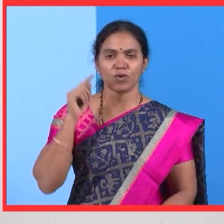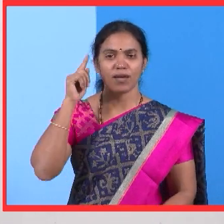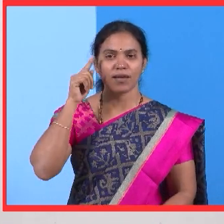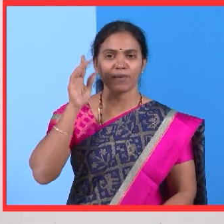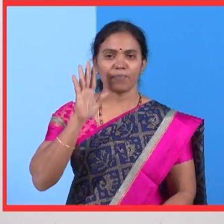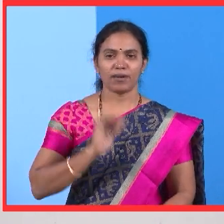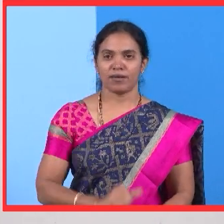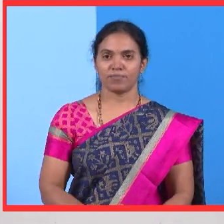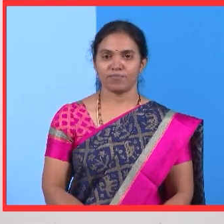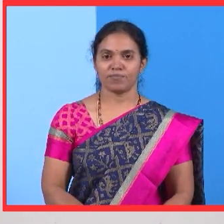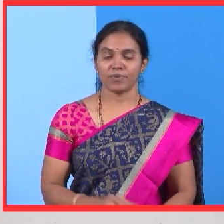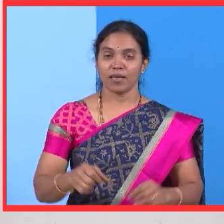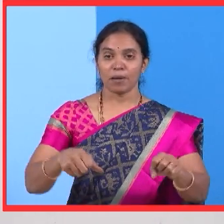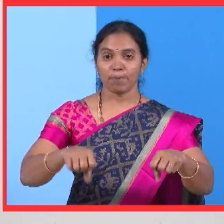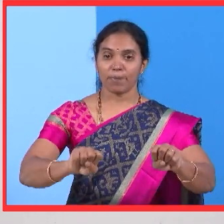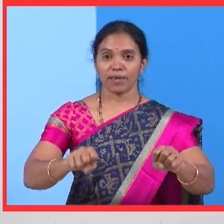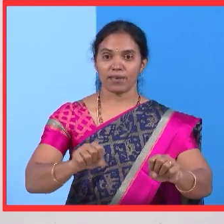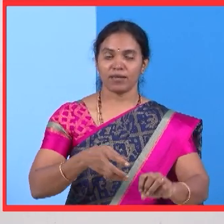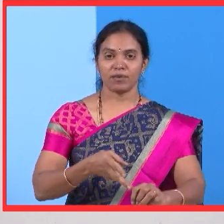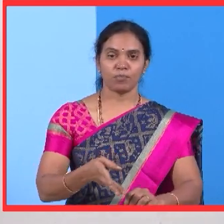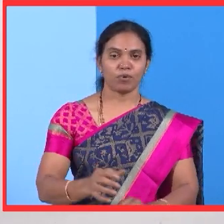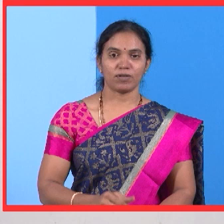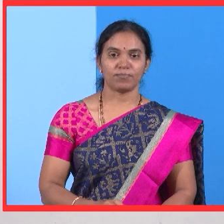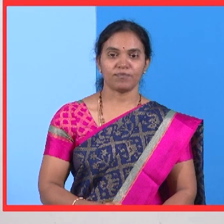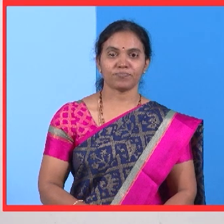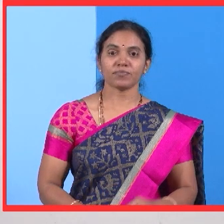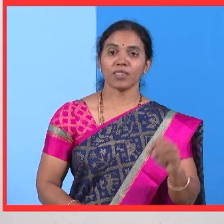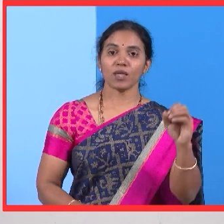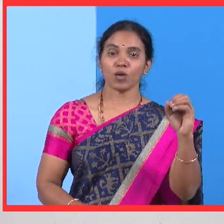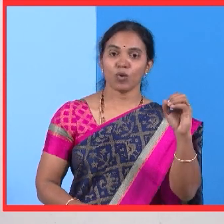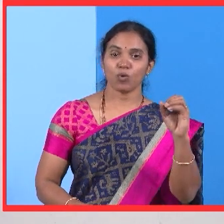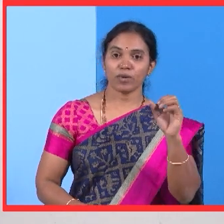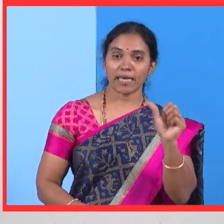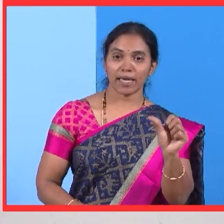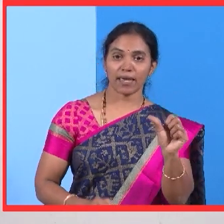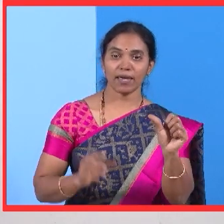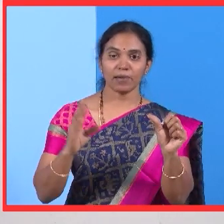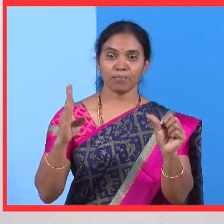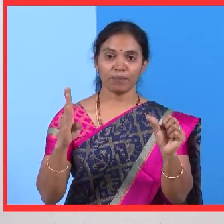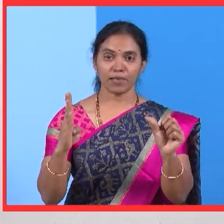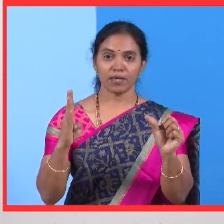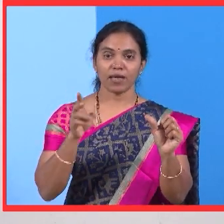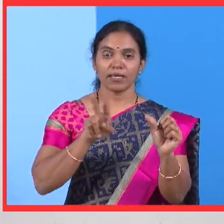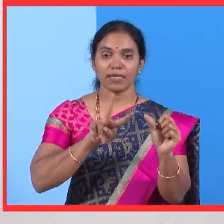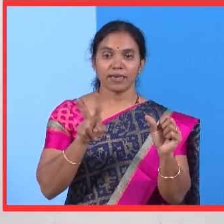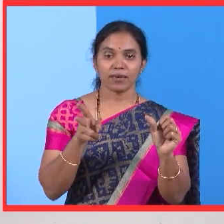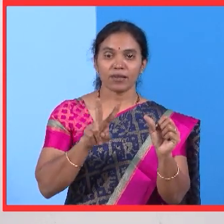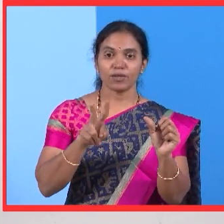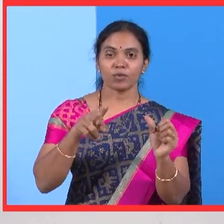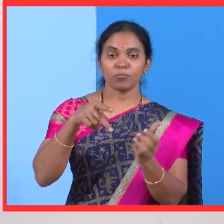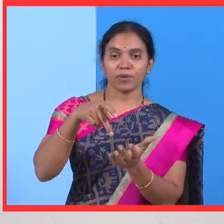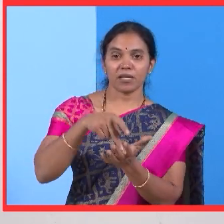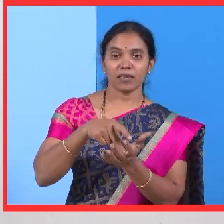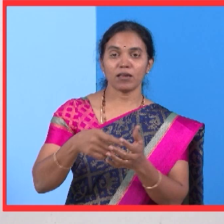அவன் பைக்கில் செல்லும் பொழுது ஏ என்ற கிராமத்திற்கும் பி என்ற கிராமத்துக்கும் இடையில் செல்லும் பொழுது அவனுடைய